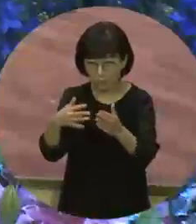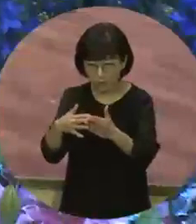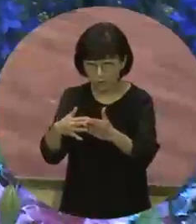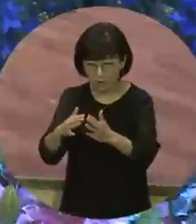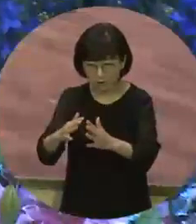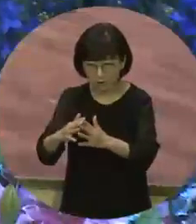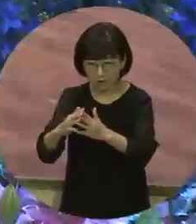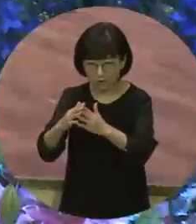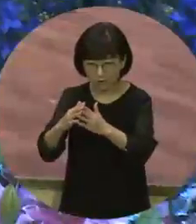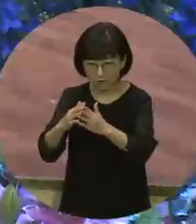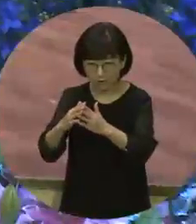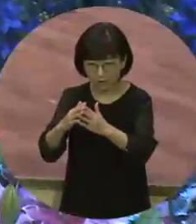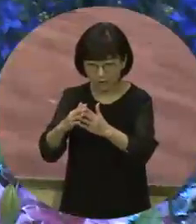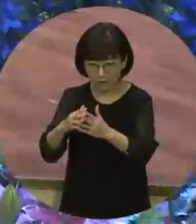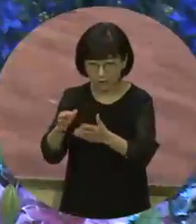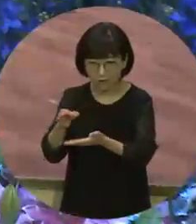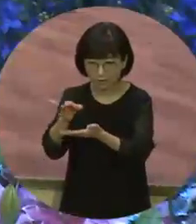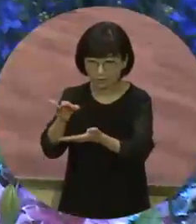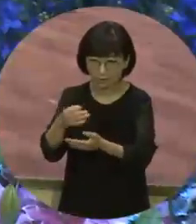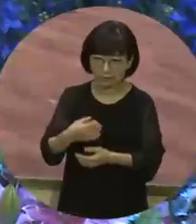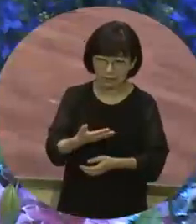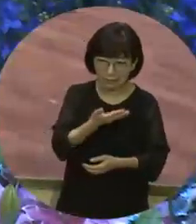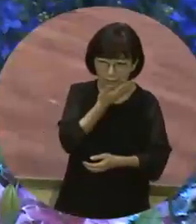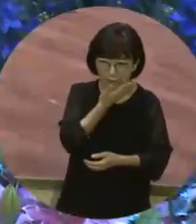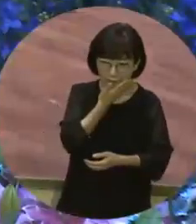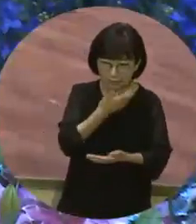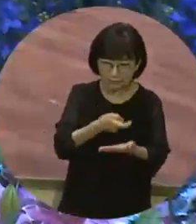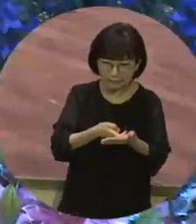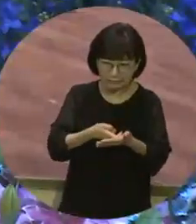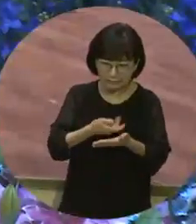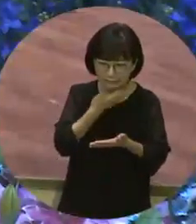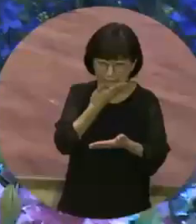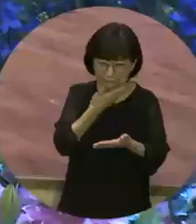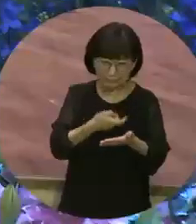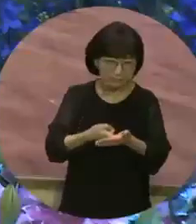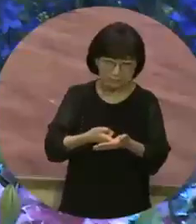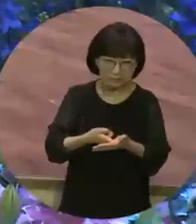못하지요. 아까워서 못하지요.